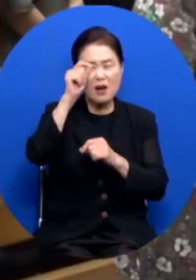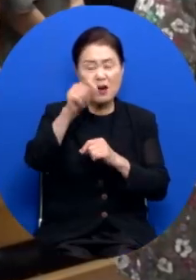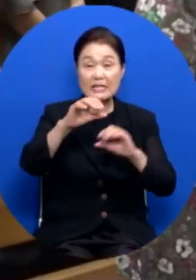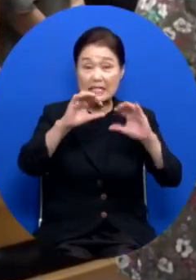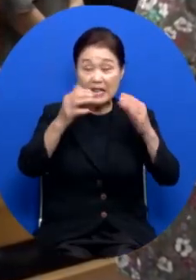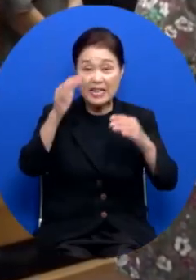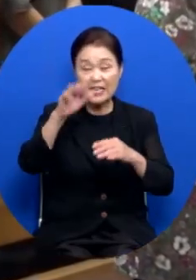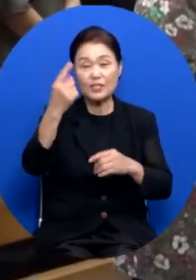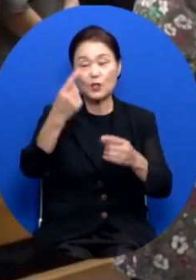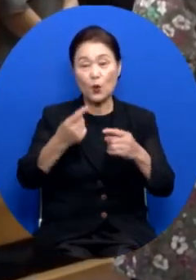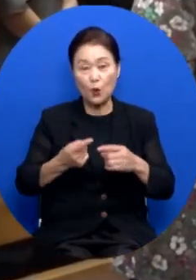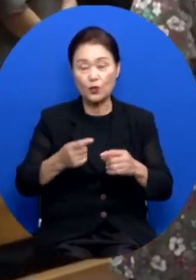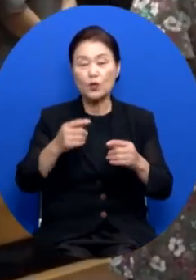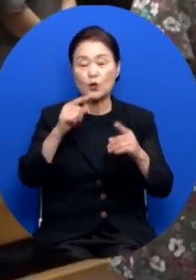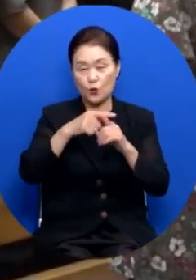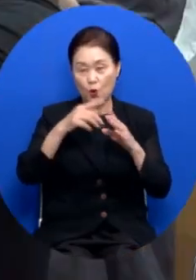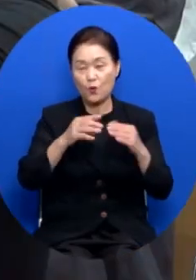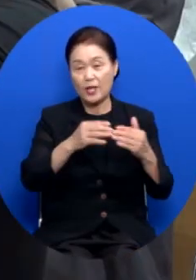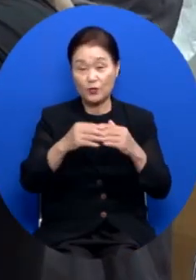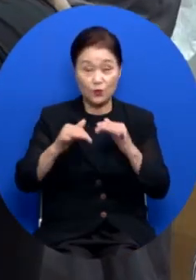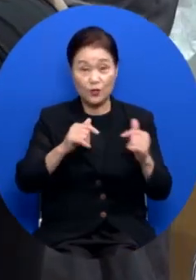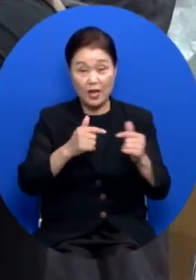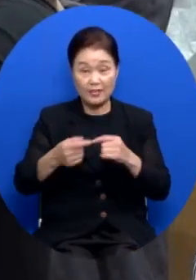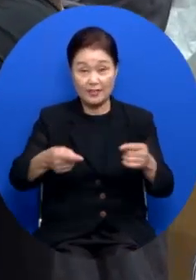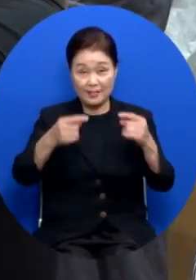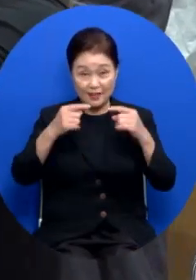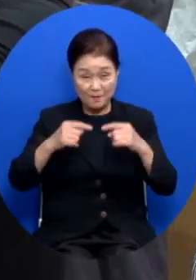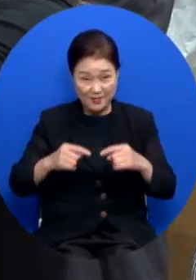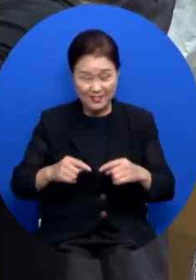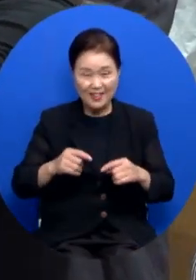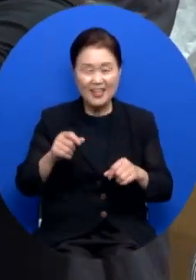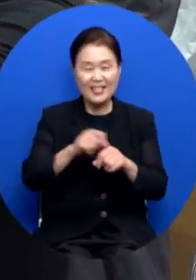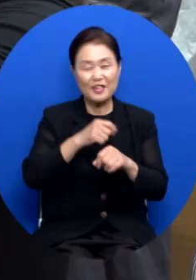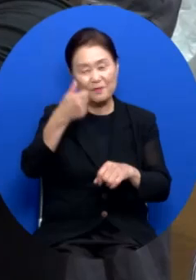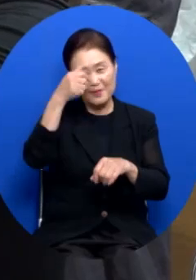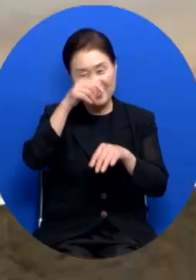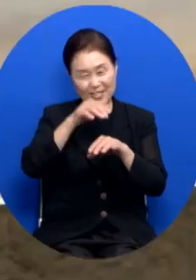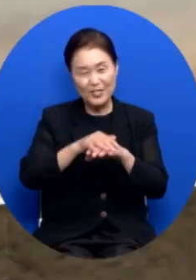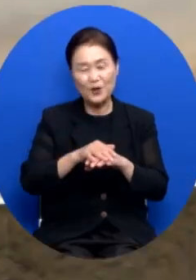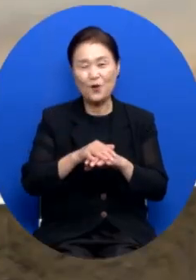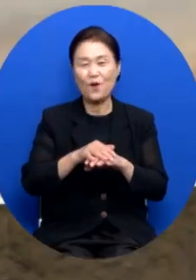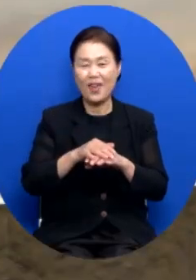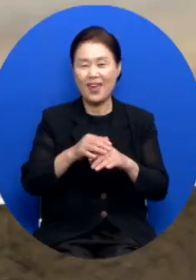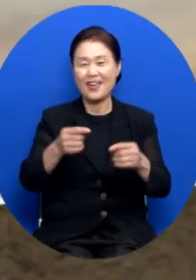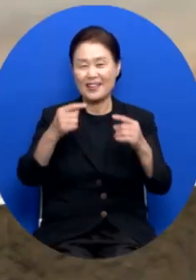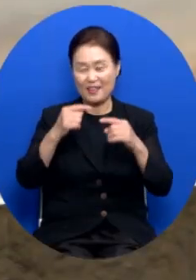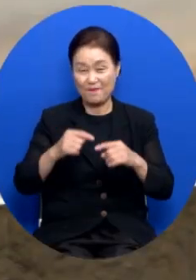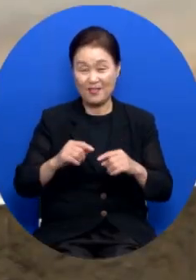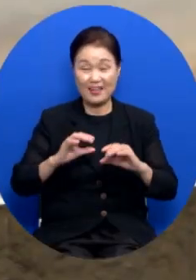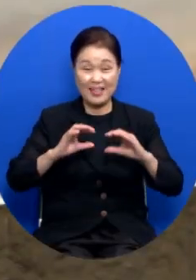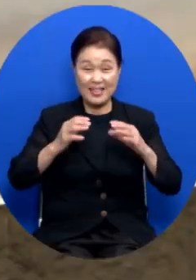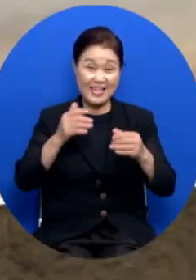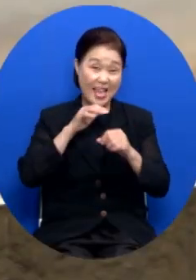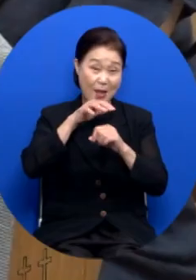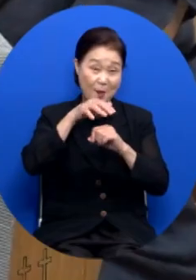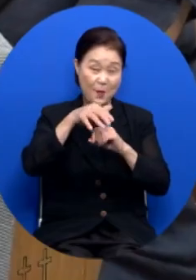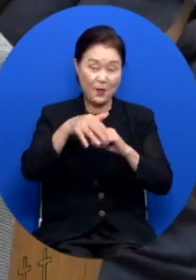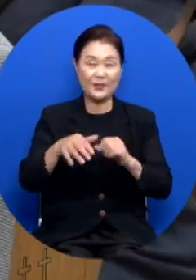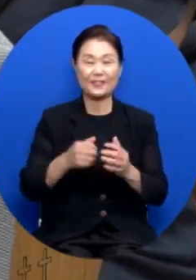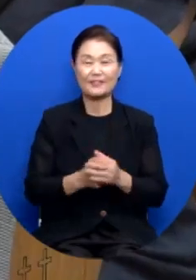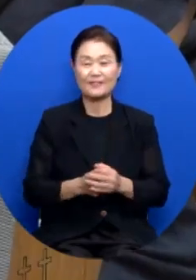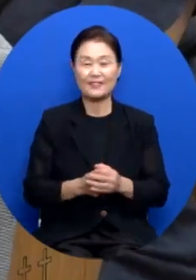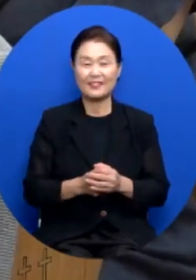50여 명의 교회 지도자가 참석해 명성교회 특별 새벽 집회의 기도 열기를 전 세계에 전했습니다.